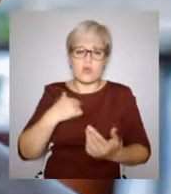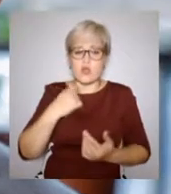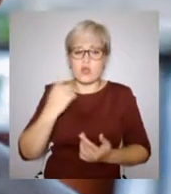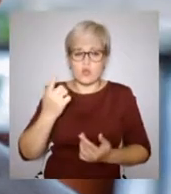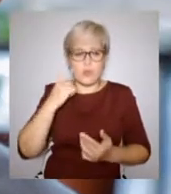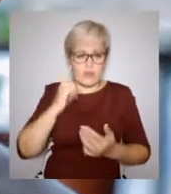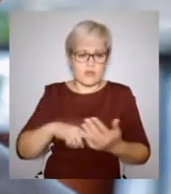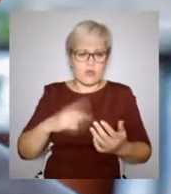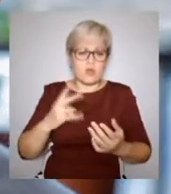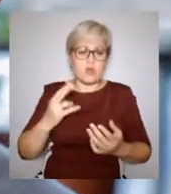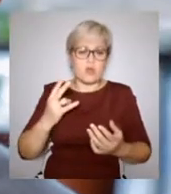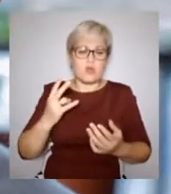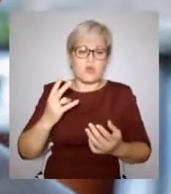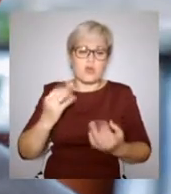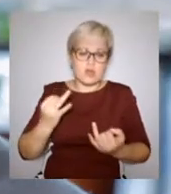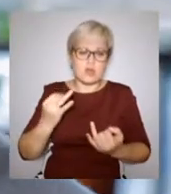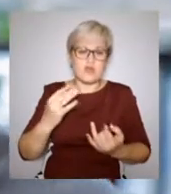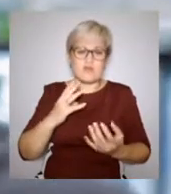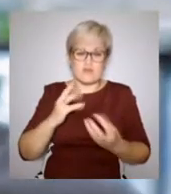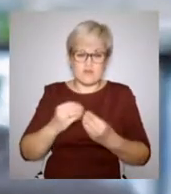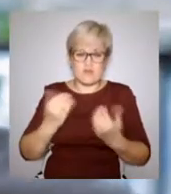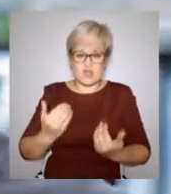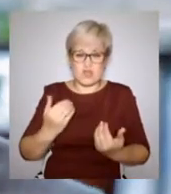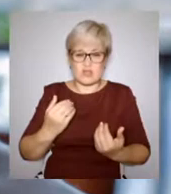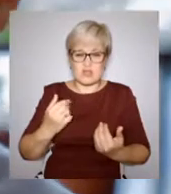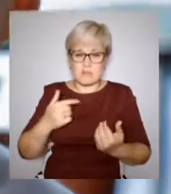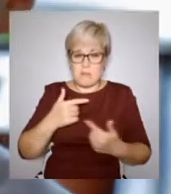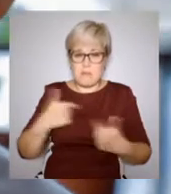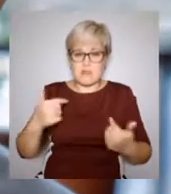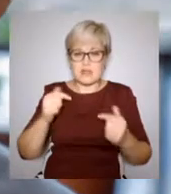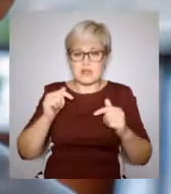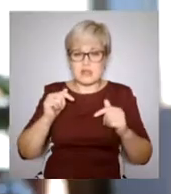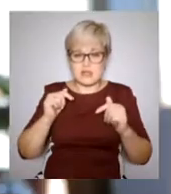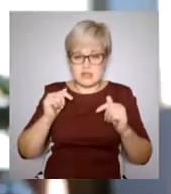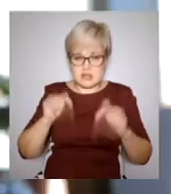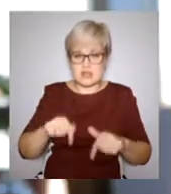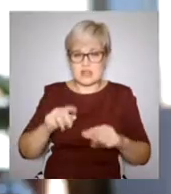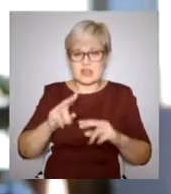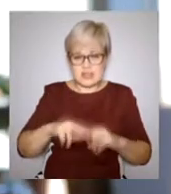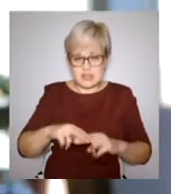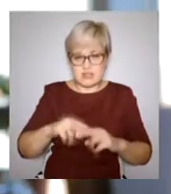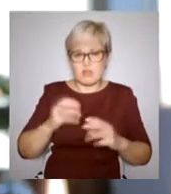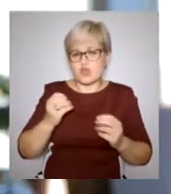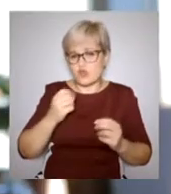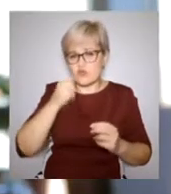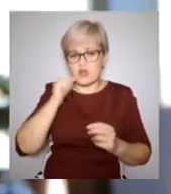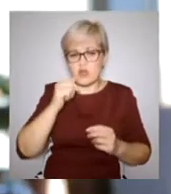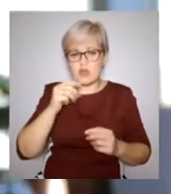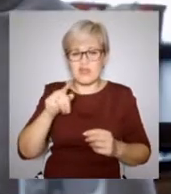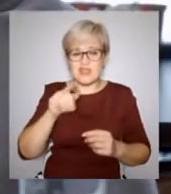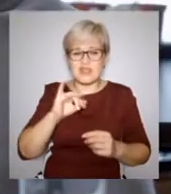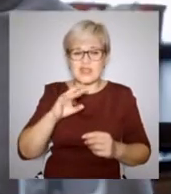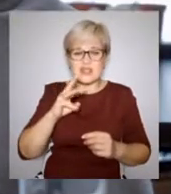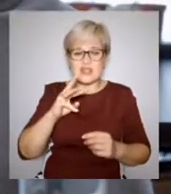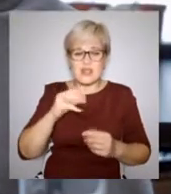вот я ему поверил ну вот сейчас мы сидим здесь ты вчера еще там из миски с к собаке